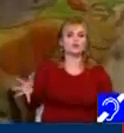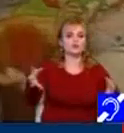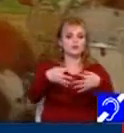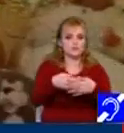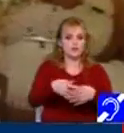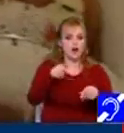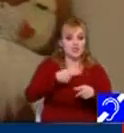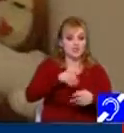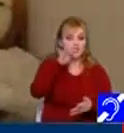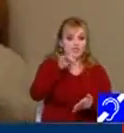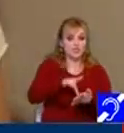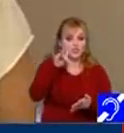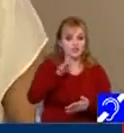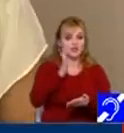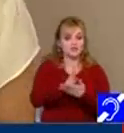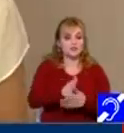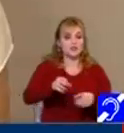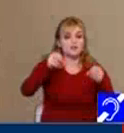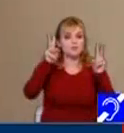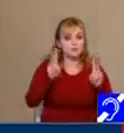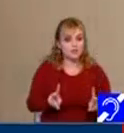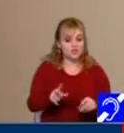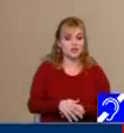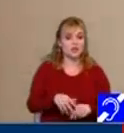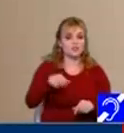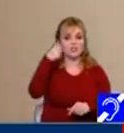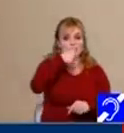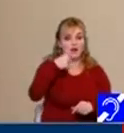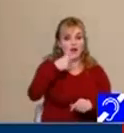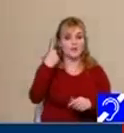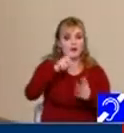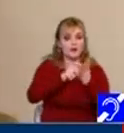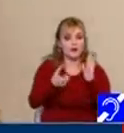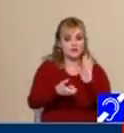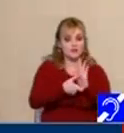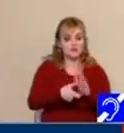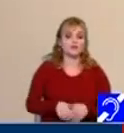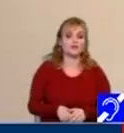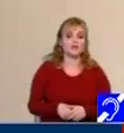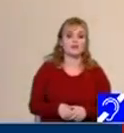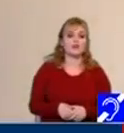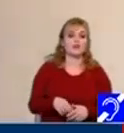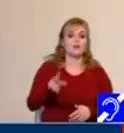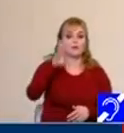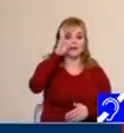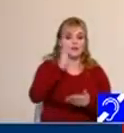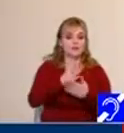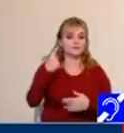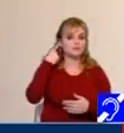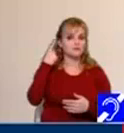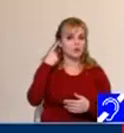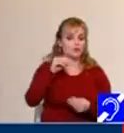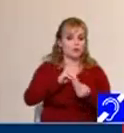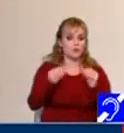necesități speciale beneficiază de asistență calificată. Mai mult, în acest an, în clasa 1, va merge un băiețel cu deficiențe severe de auz care beneficia